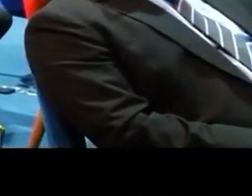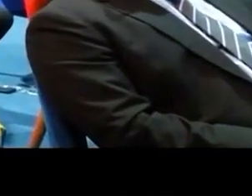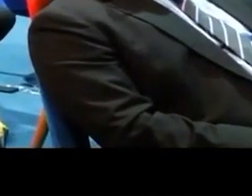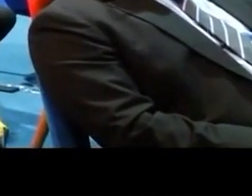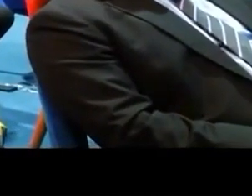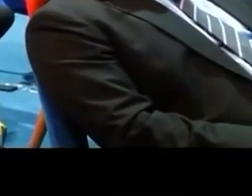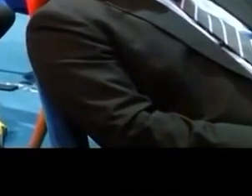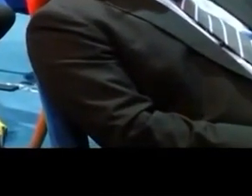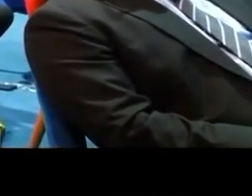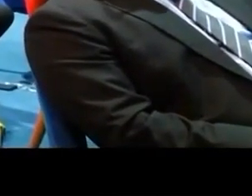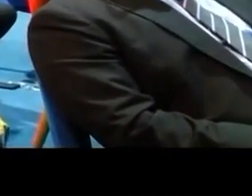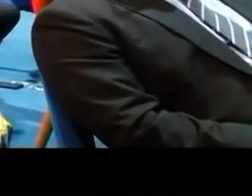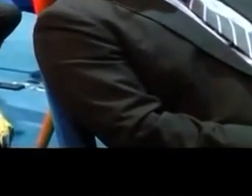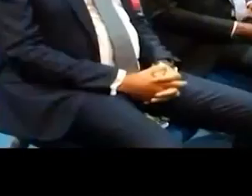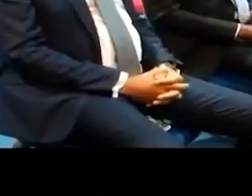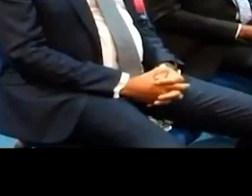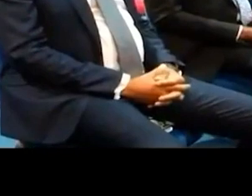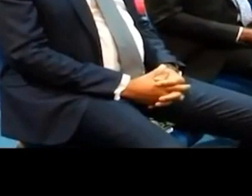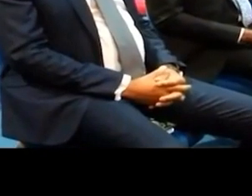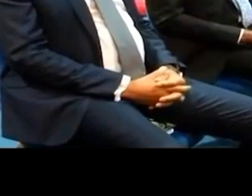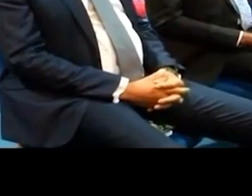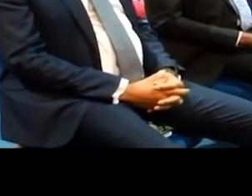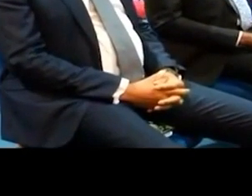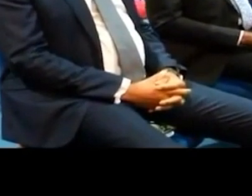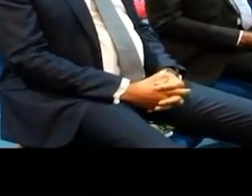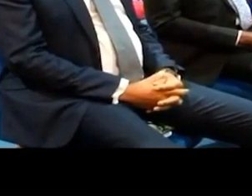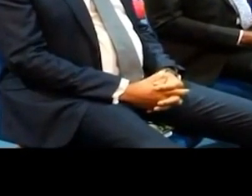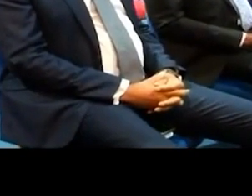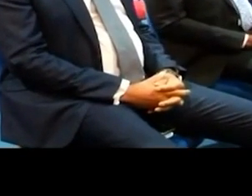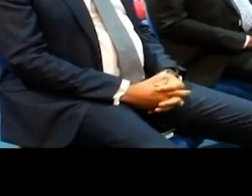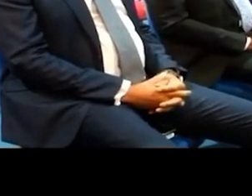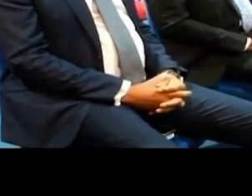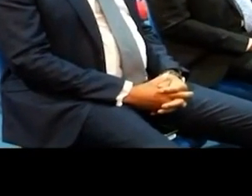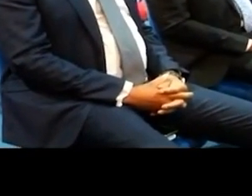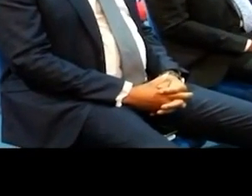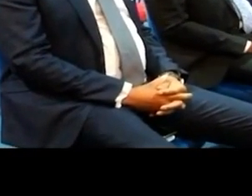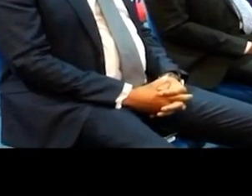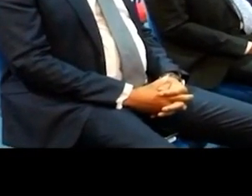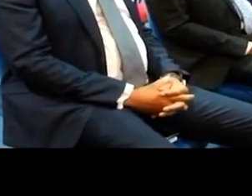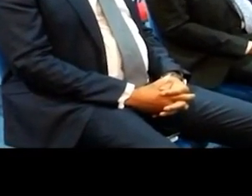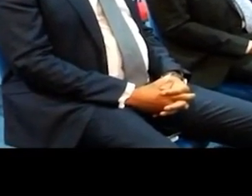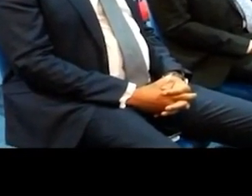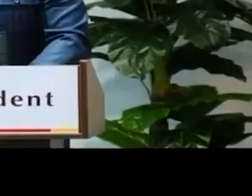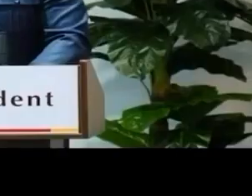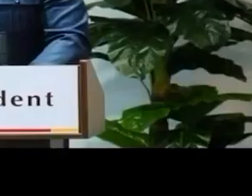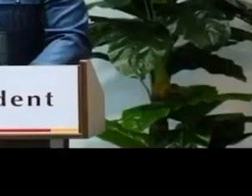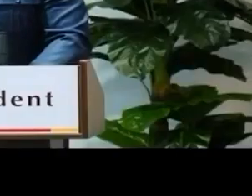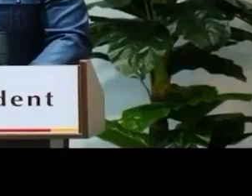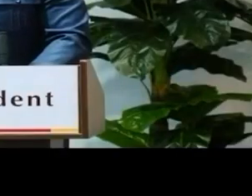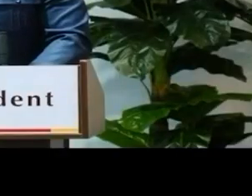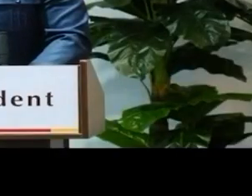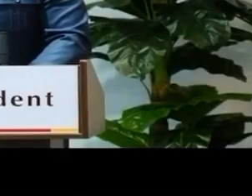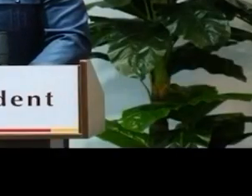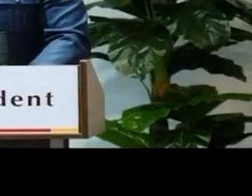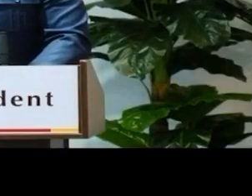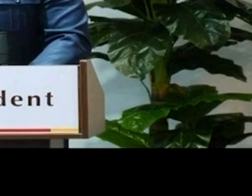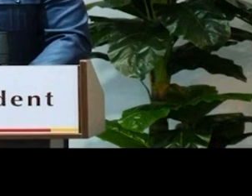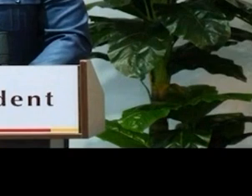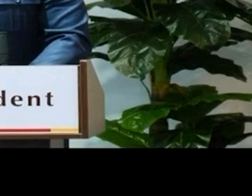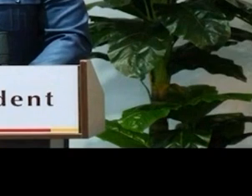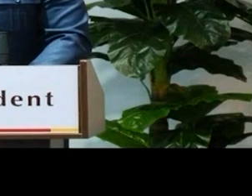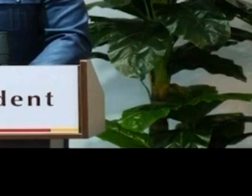et qui sont proches de la population. Ma détermination reste sans faille. Quelle que